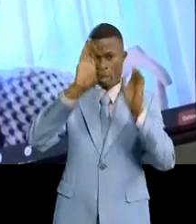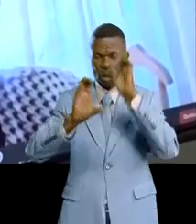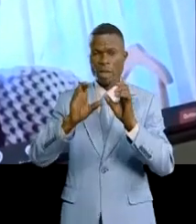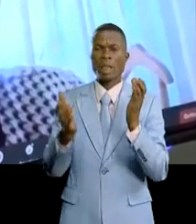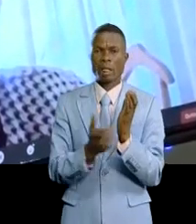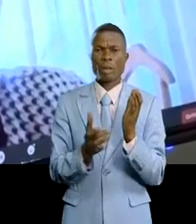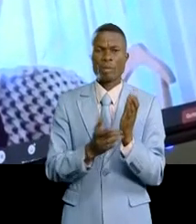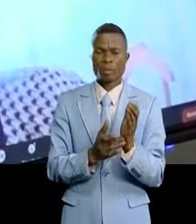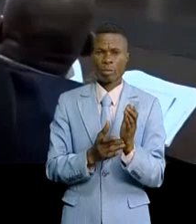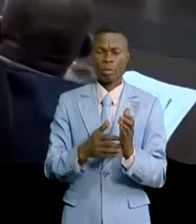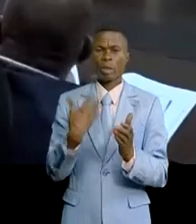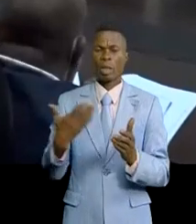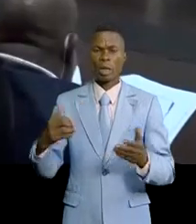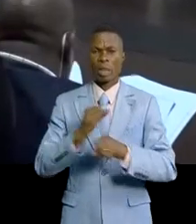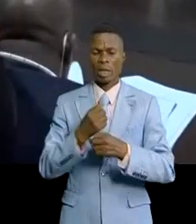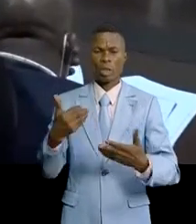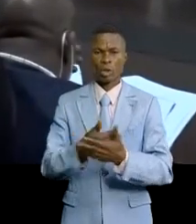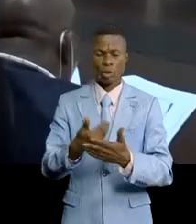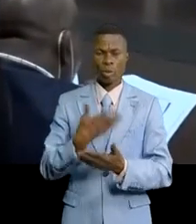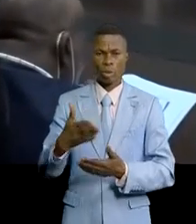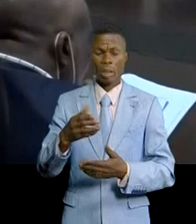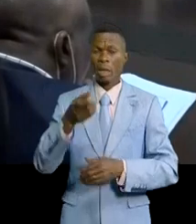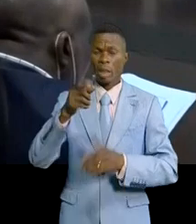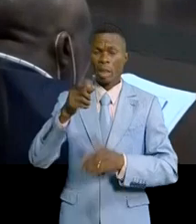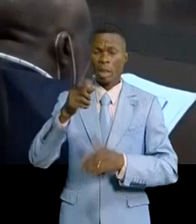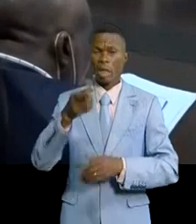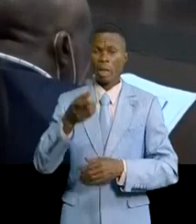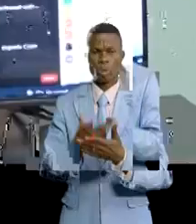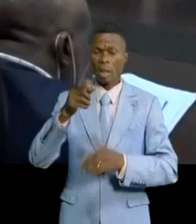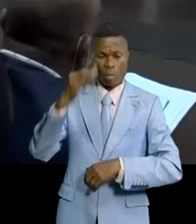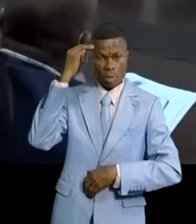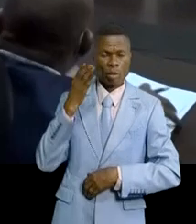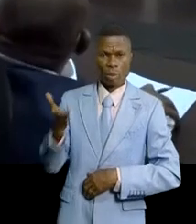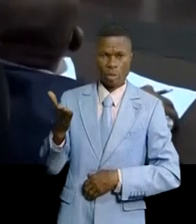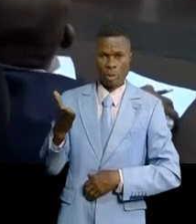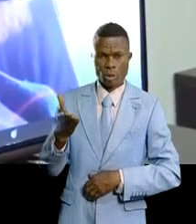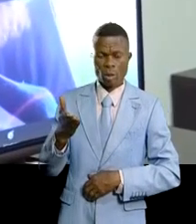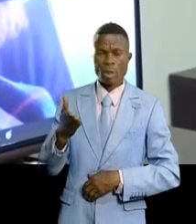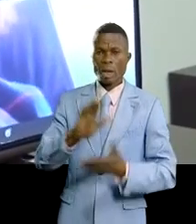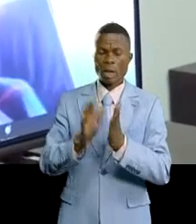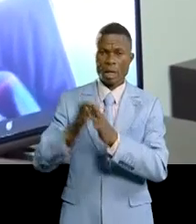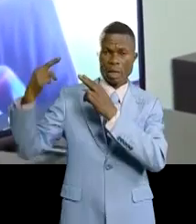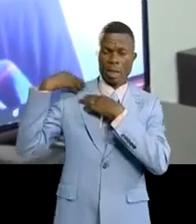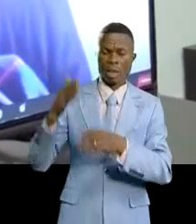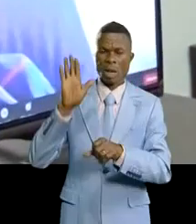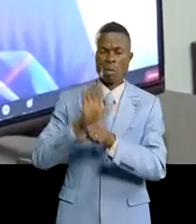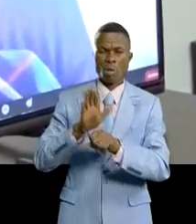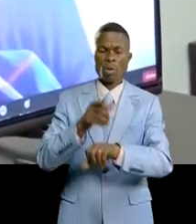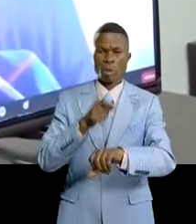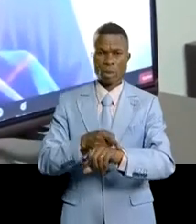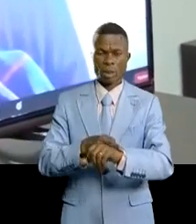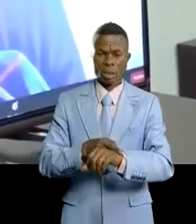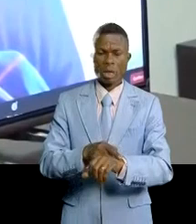et innovation. Une première dans l'histoire de ces ministères qui a acquis son autonomie après une longue période de